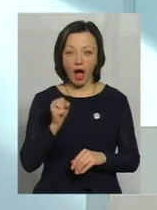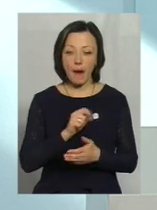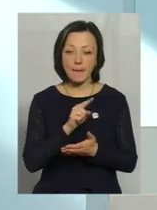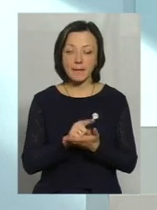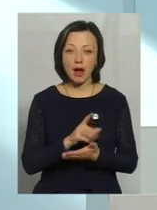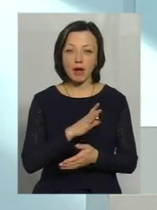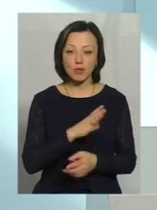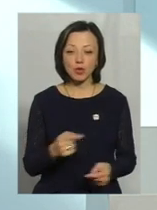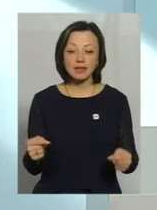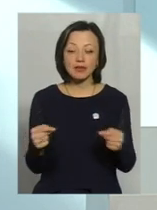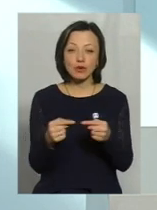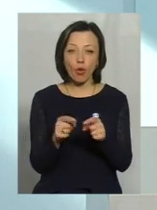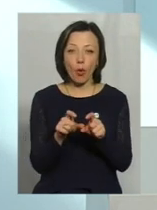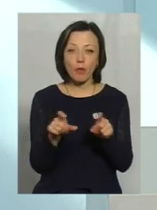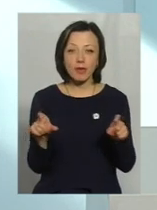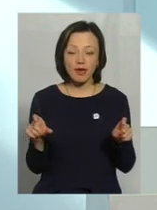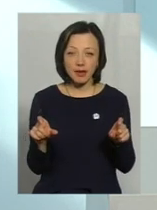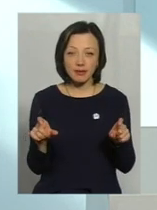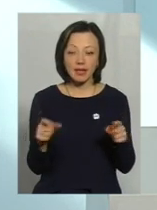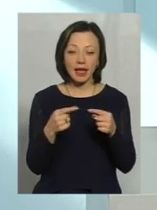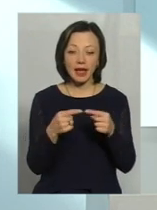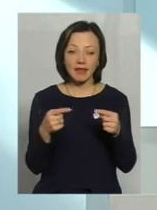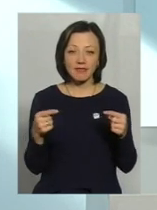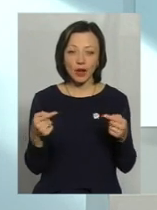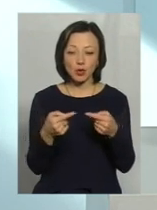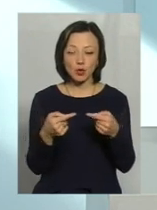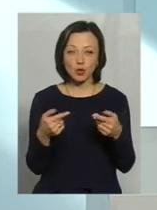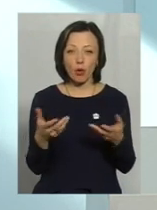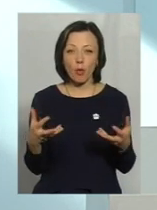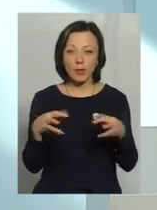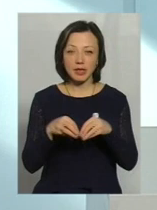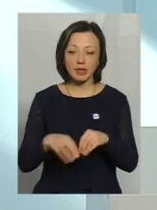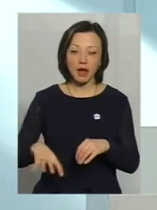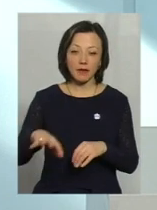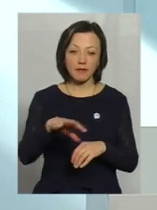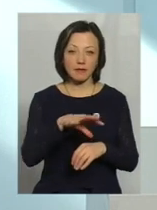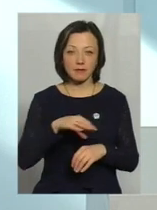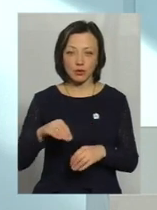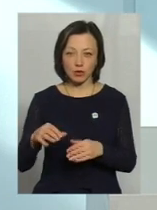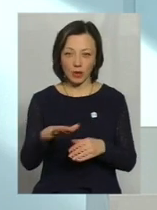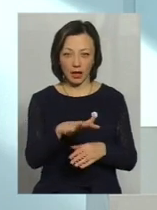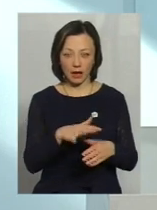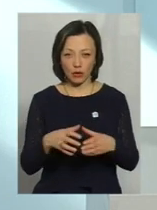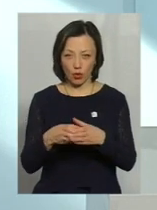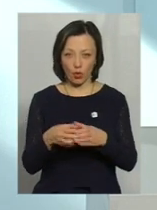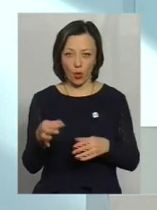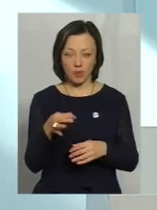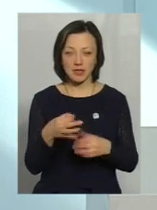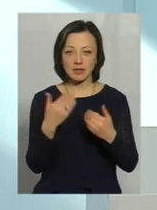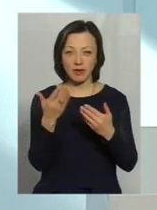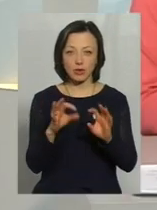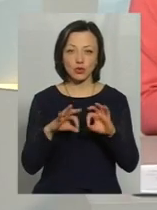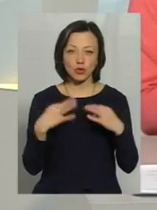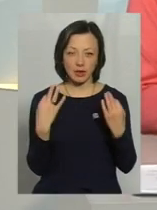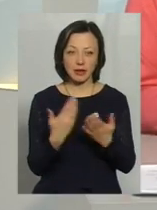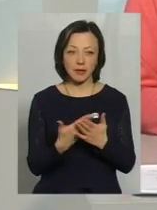бути іменно той об'єкт, інфраструктурний об'єкт, який об'єднає всю нашу територіальну громаду. Я з вашого дозволу